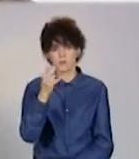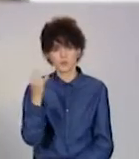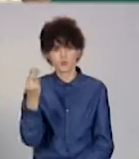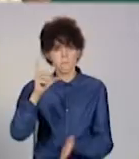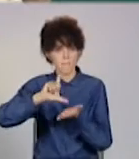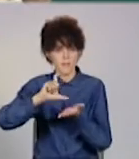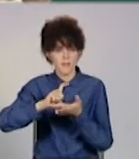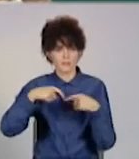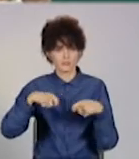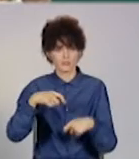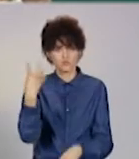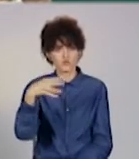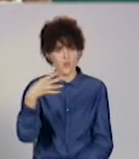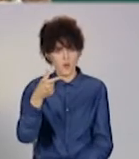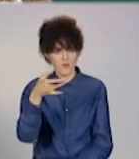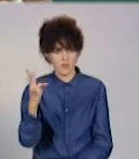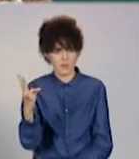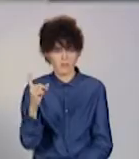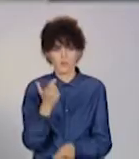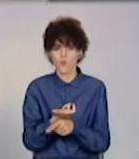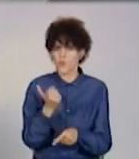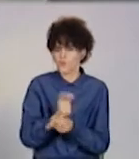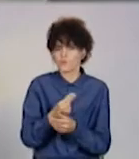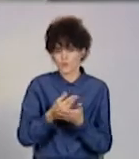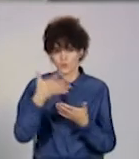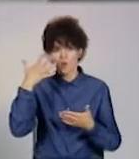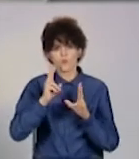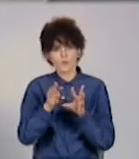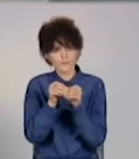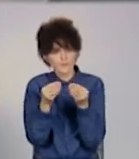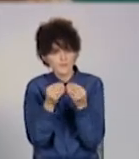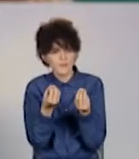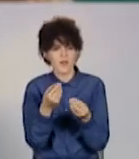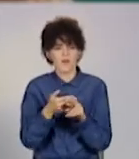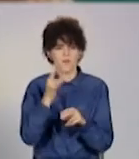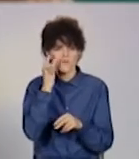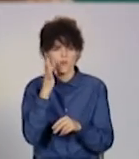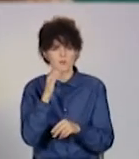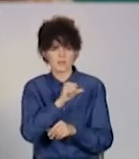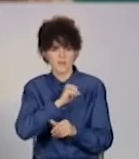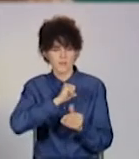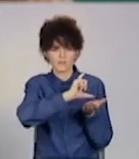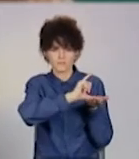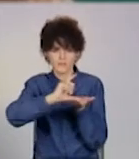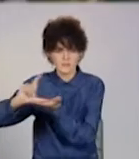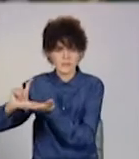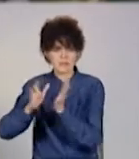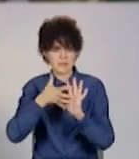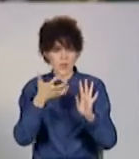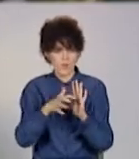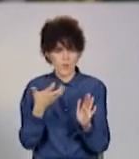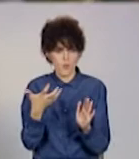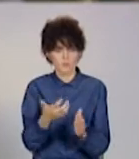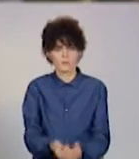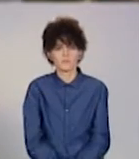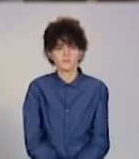просить 40 гривень. Цей пан теж продає тільки лущені ядра і фасує їх у скляну тару. Його